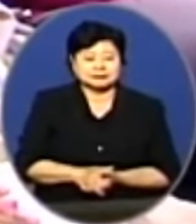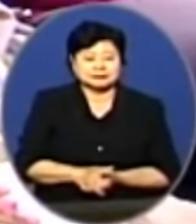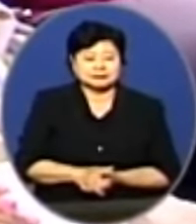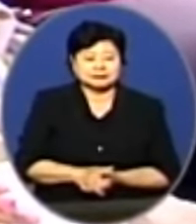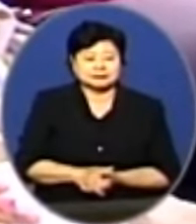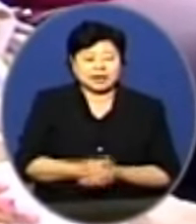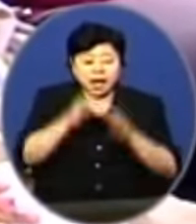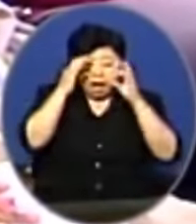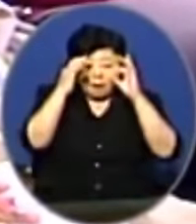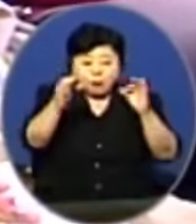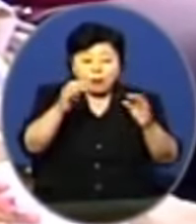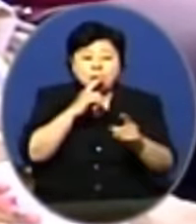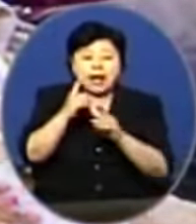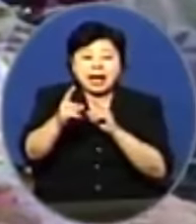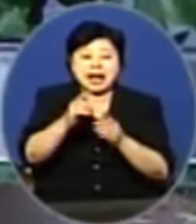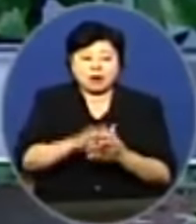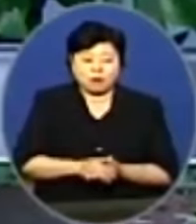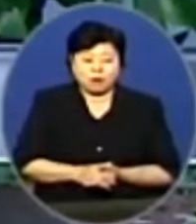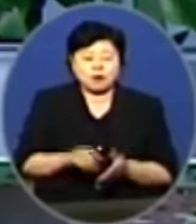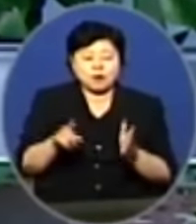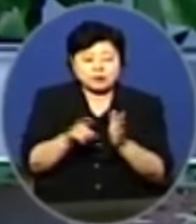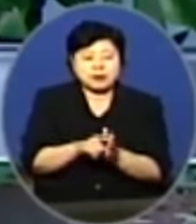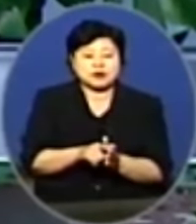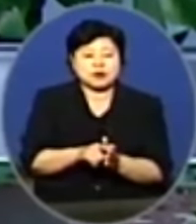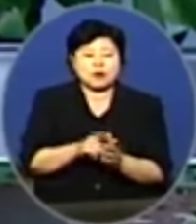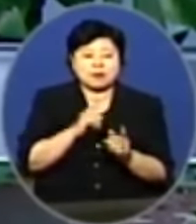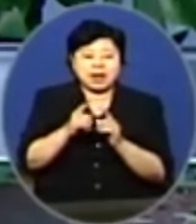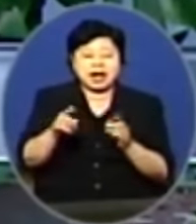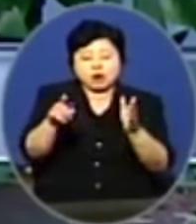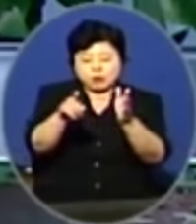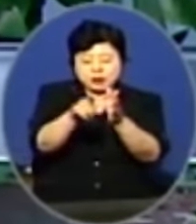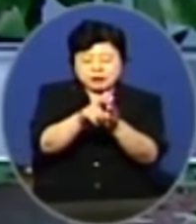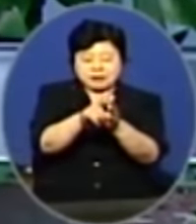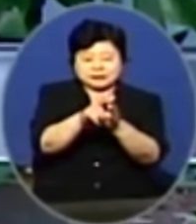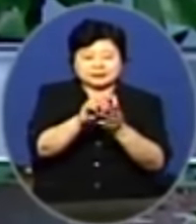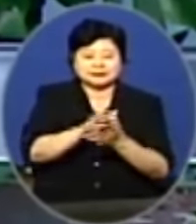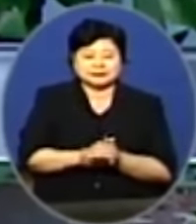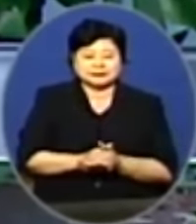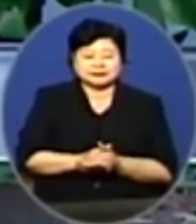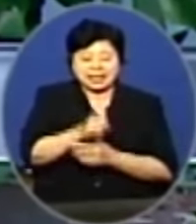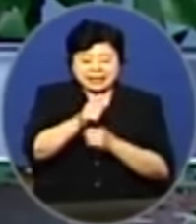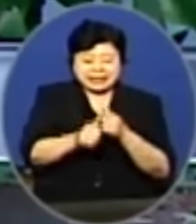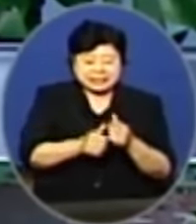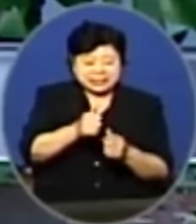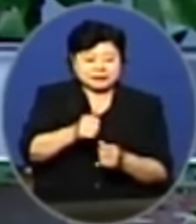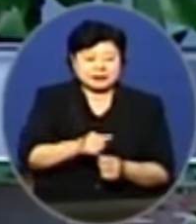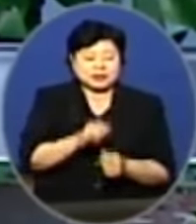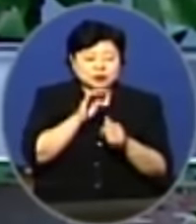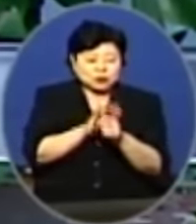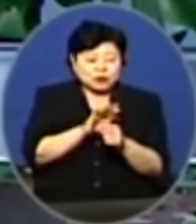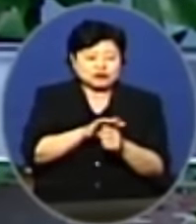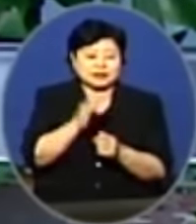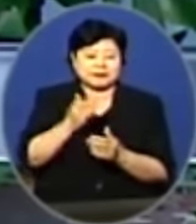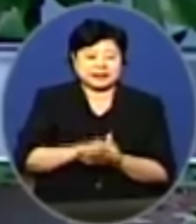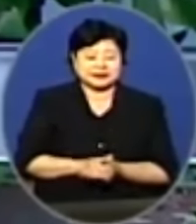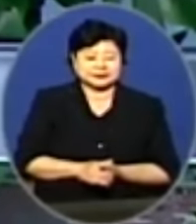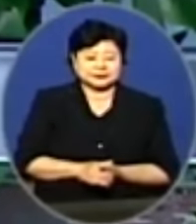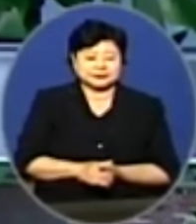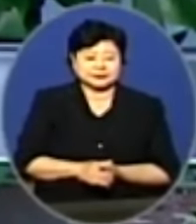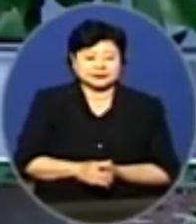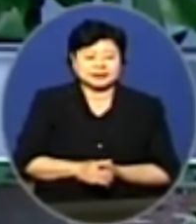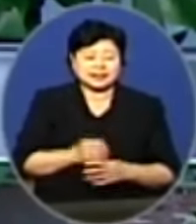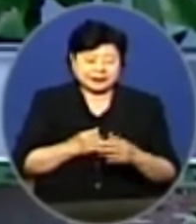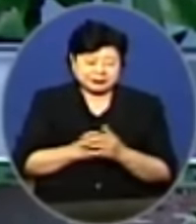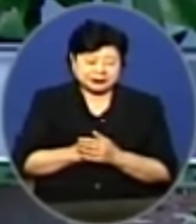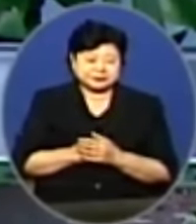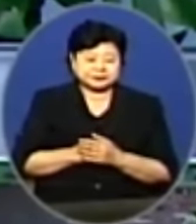그런데 보고 말하고 믿고 보고 말하고 믿으면 하나님이 역사하기 시작하는 것입니다.